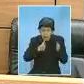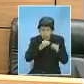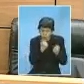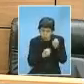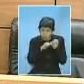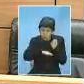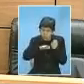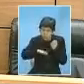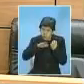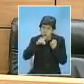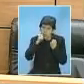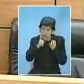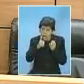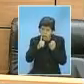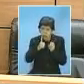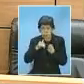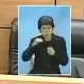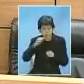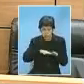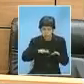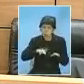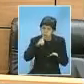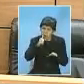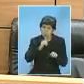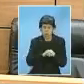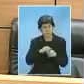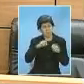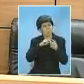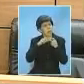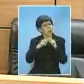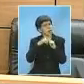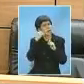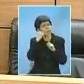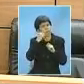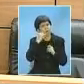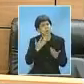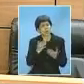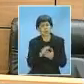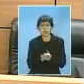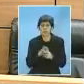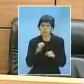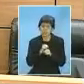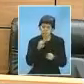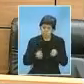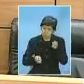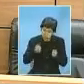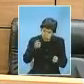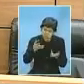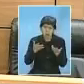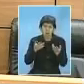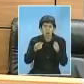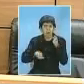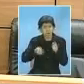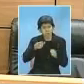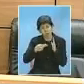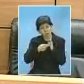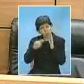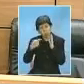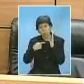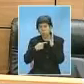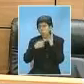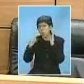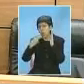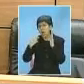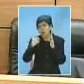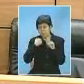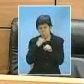ท่านประธานครับคือจอดแบบกลางแจ้งครับติดปัญหาแบบนี้แหละครับท่านประธานครับไม่ว่าจะเป็นเขตสาธรวัฒนาห้วยขวางบาง